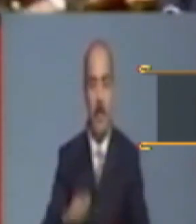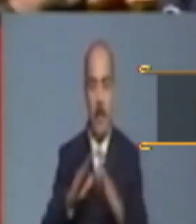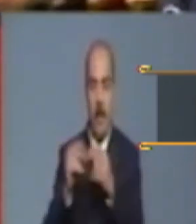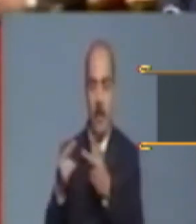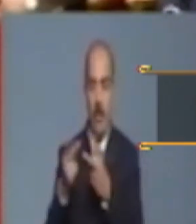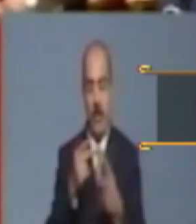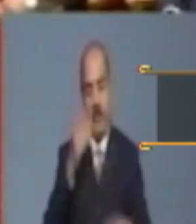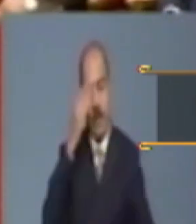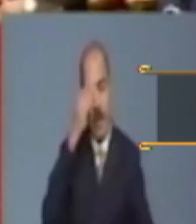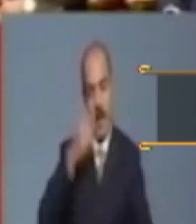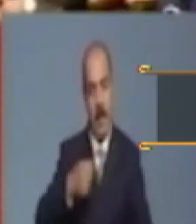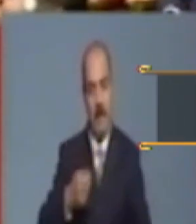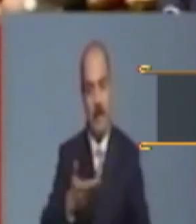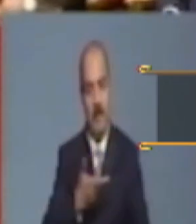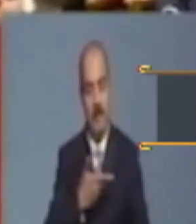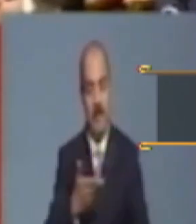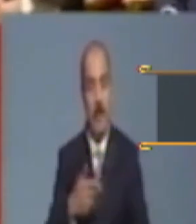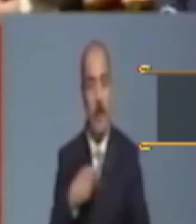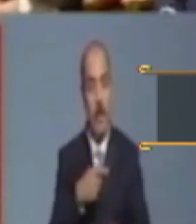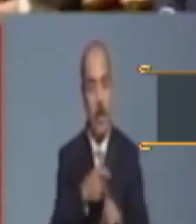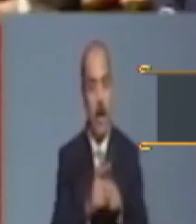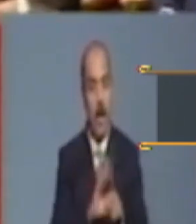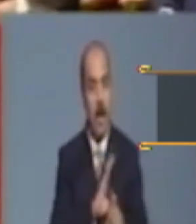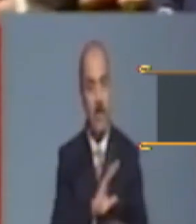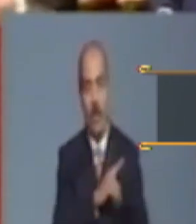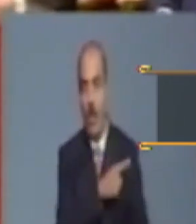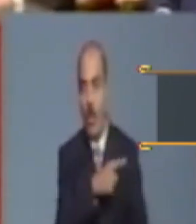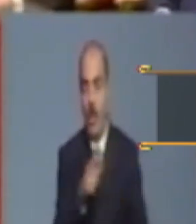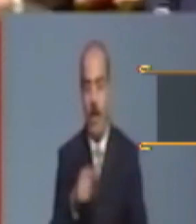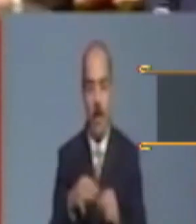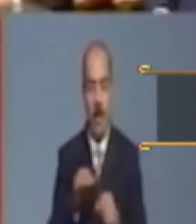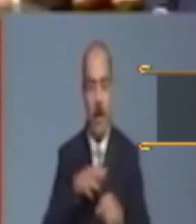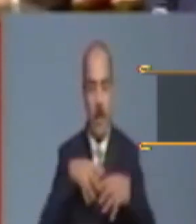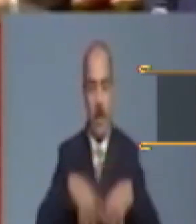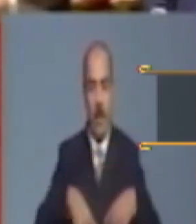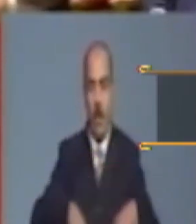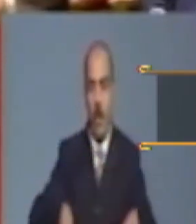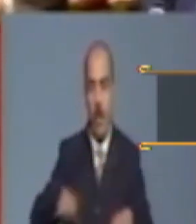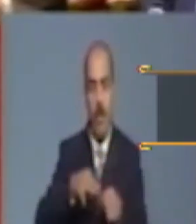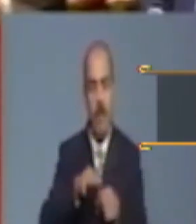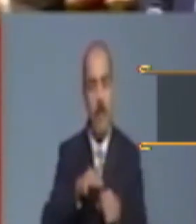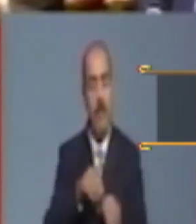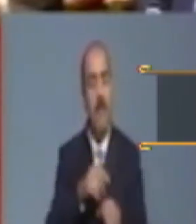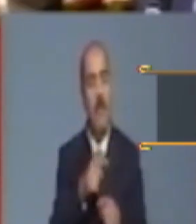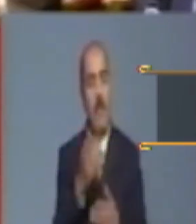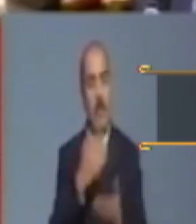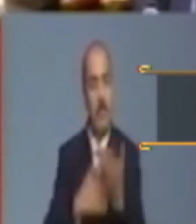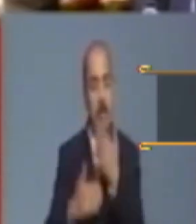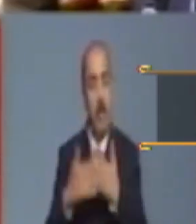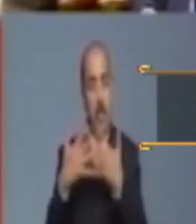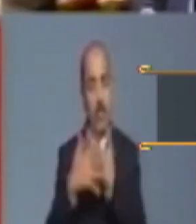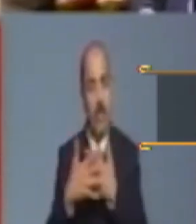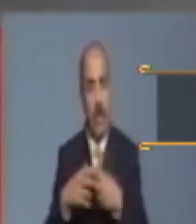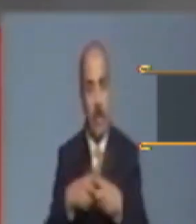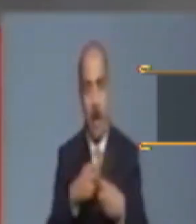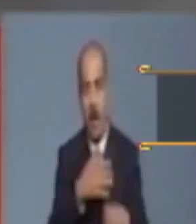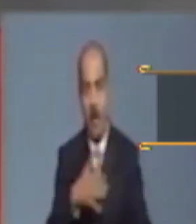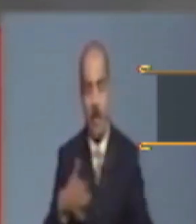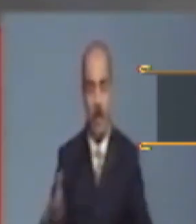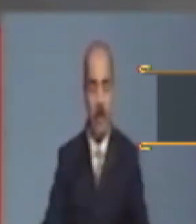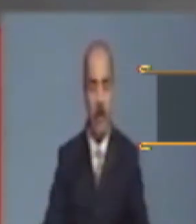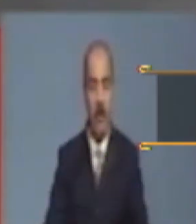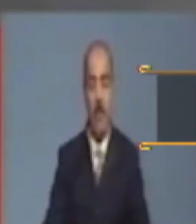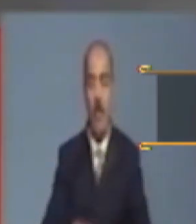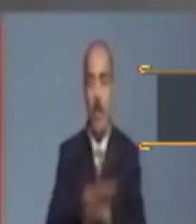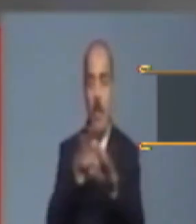الأعزاء، وزراء الدفاع، رؤساء الأركان، رؤساء الوفود والشركات العارضة، الحضور